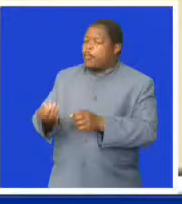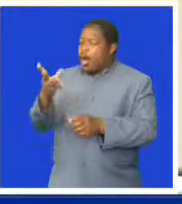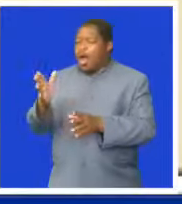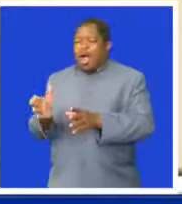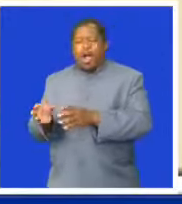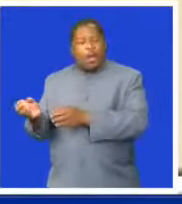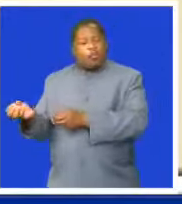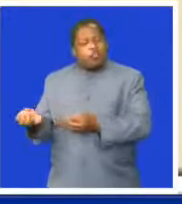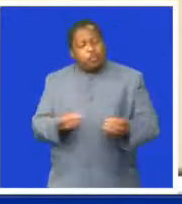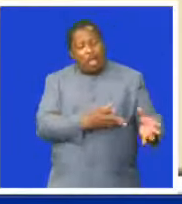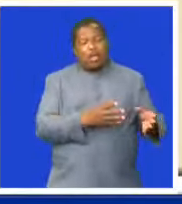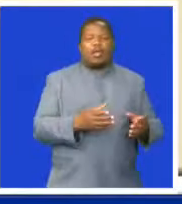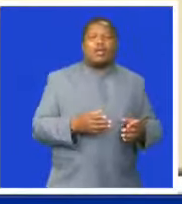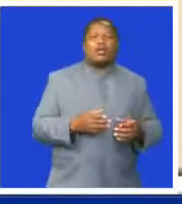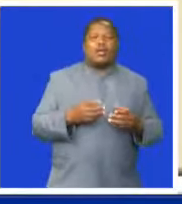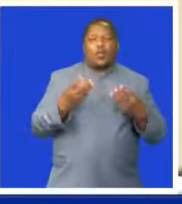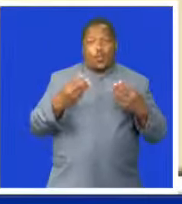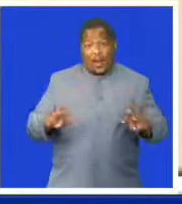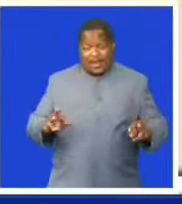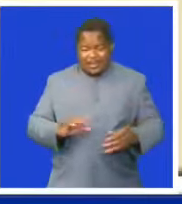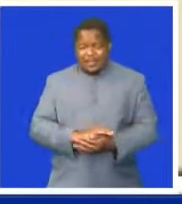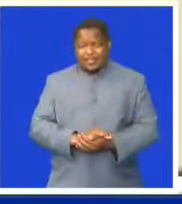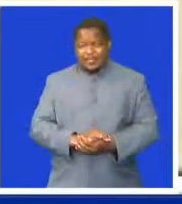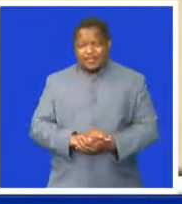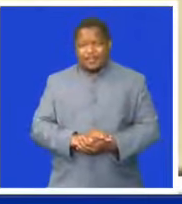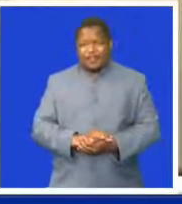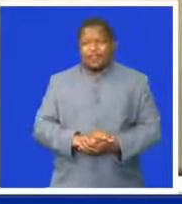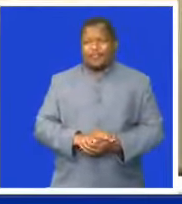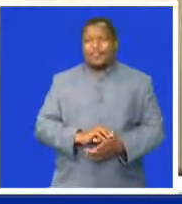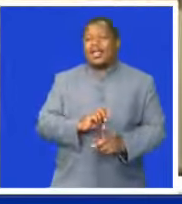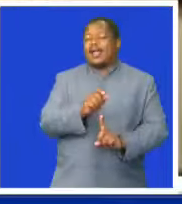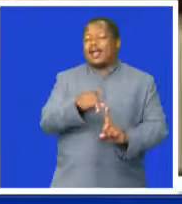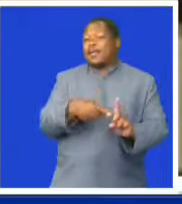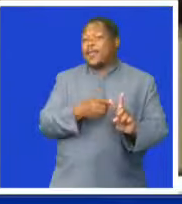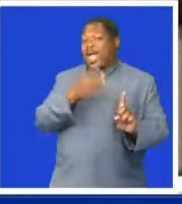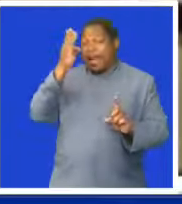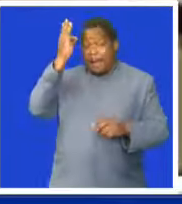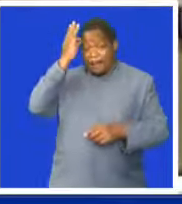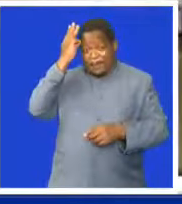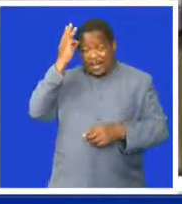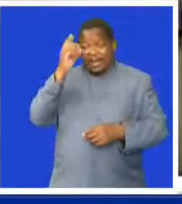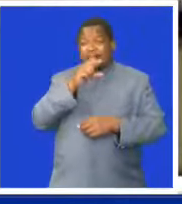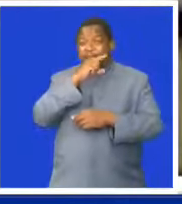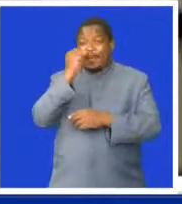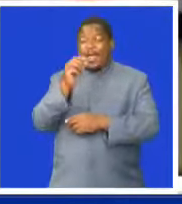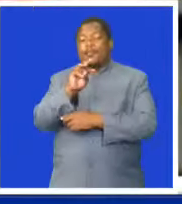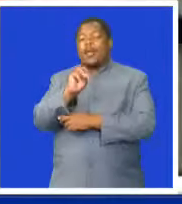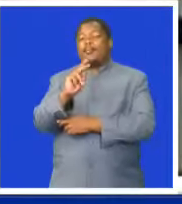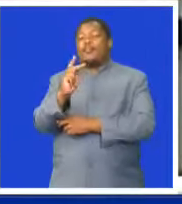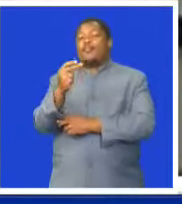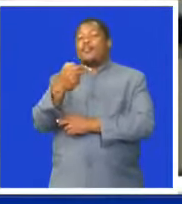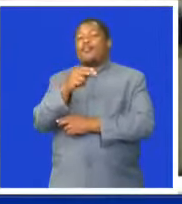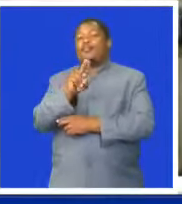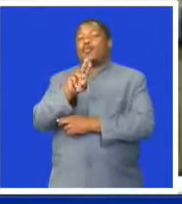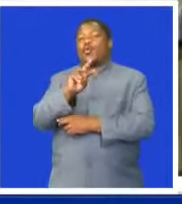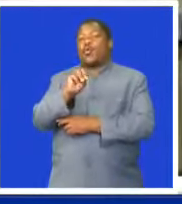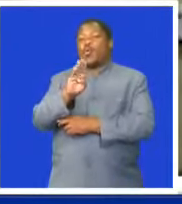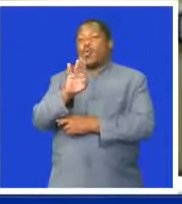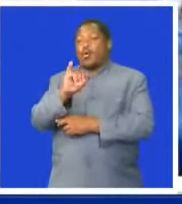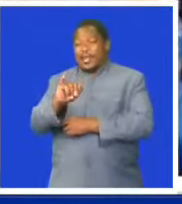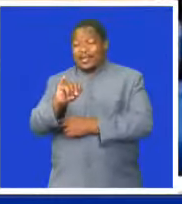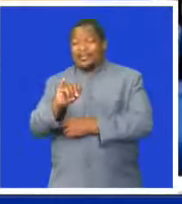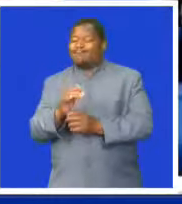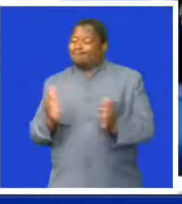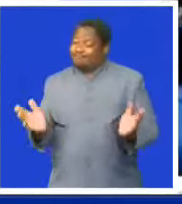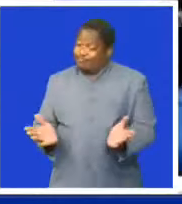imali tekulwa namalaleveva iZero Malaria Fund ukhuthathe bobabe tikhulu ukuthi bacinisekise ukuthi lolu